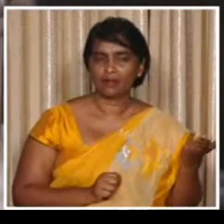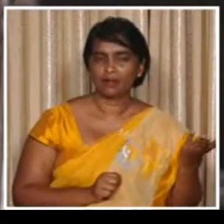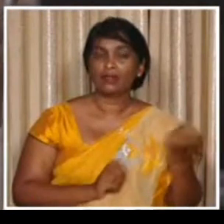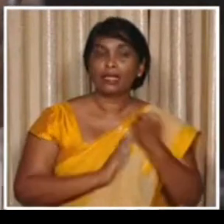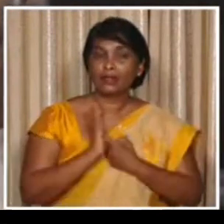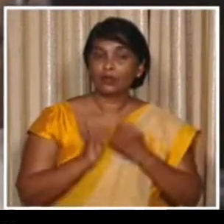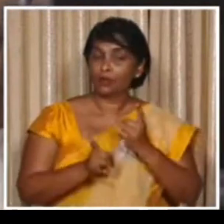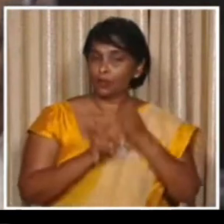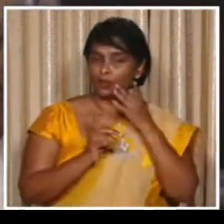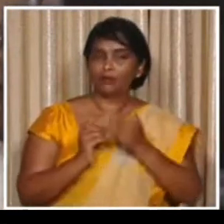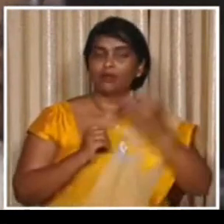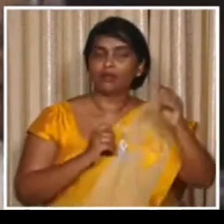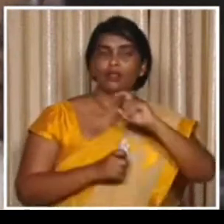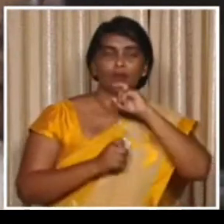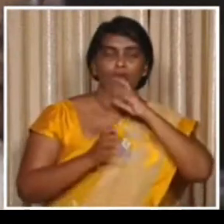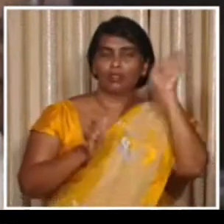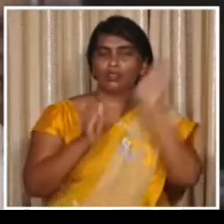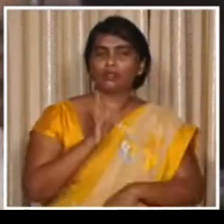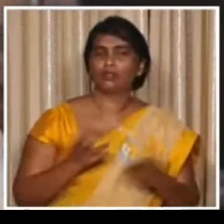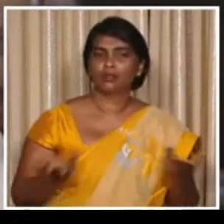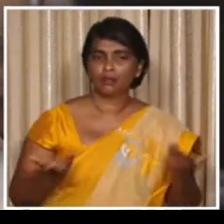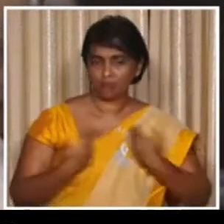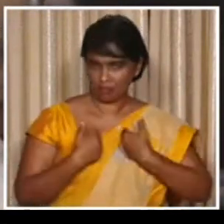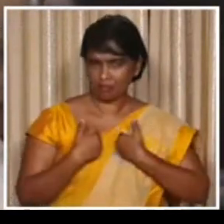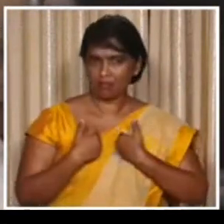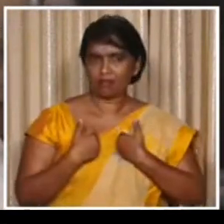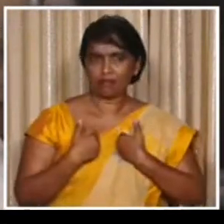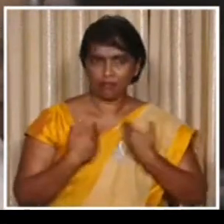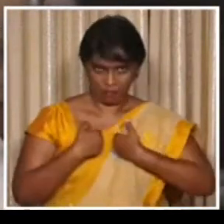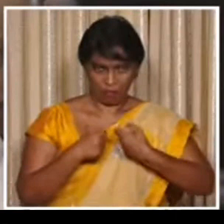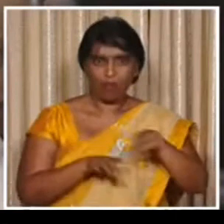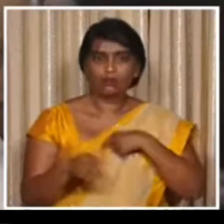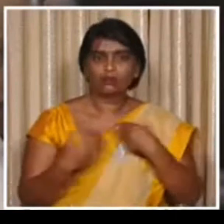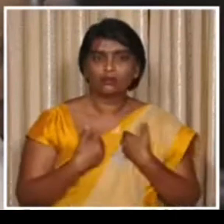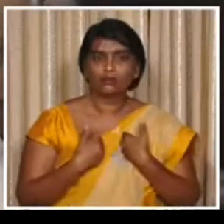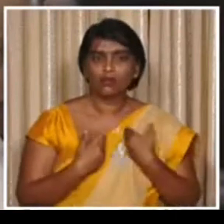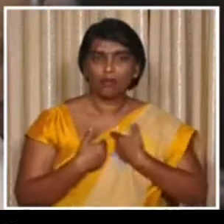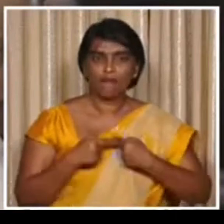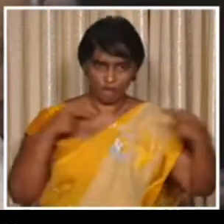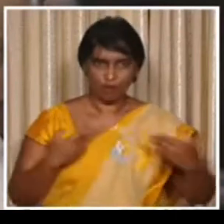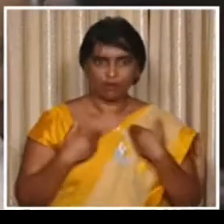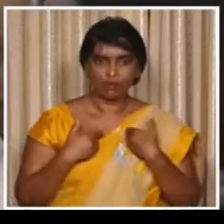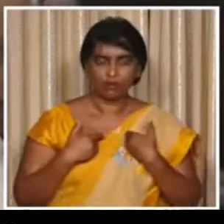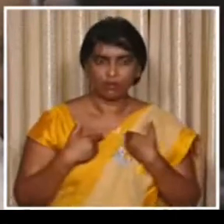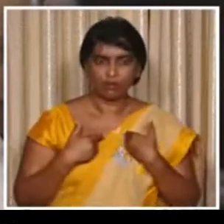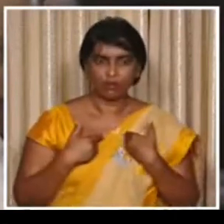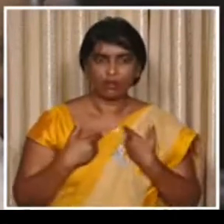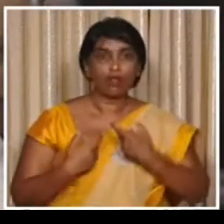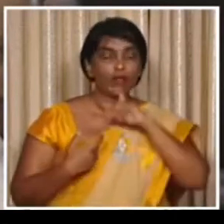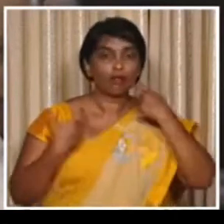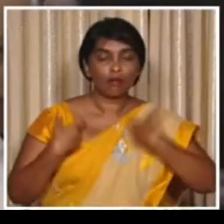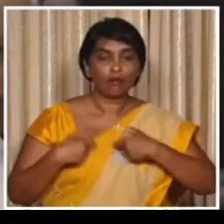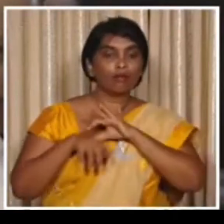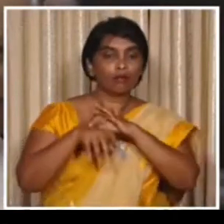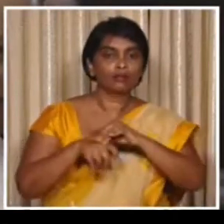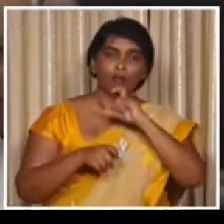ආඥාවකට දාලා ඊට පස්සේ නඩුව අයින් කරගත්තා මං පලි දෙයකට මගේ විරුද්ධත්වයද මාව නීතිඥයා කරන්න මං